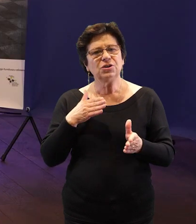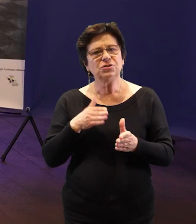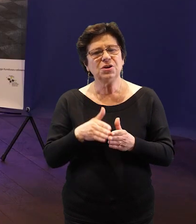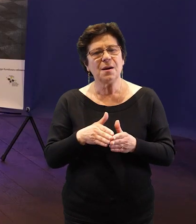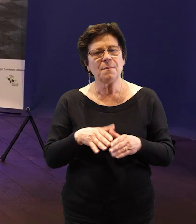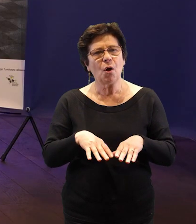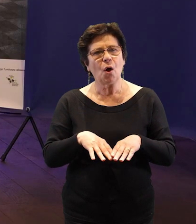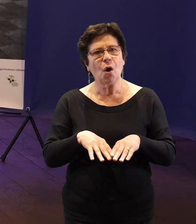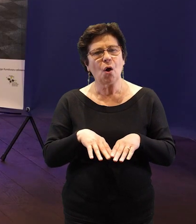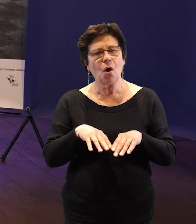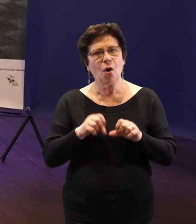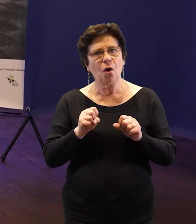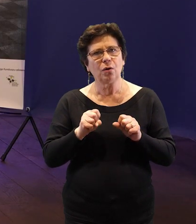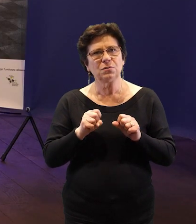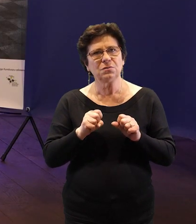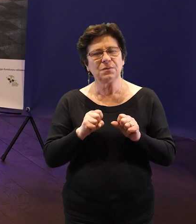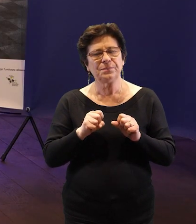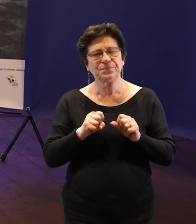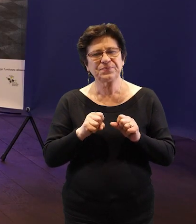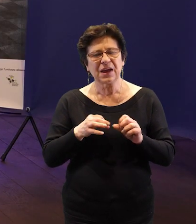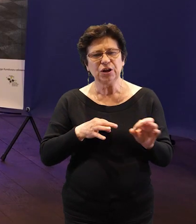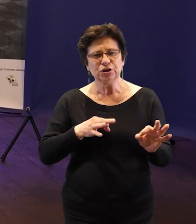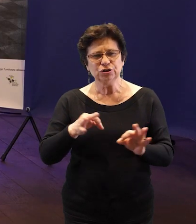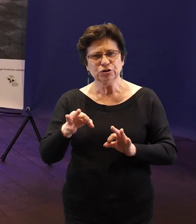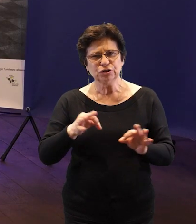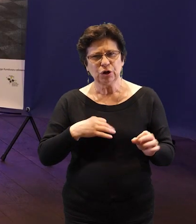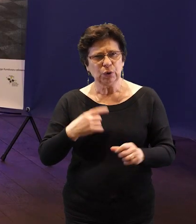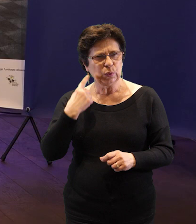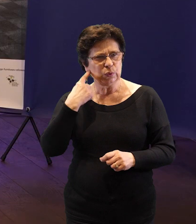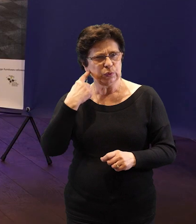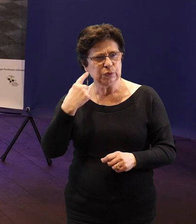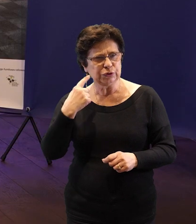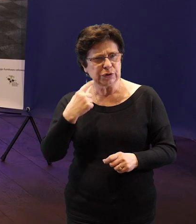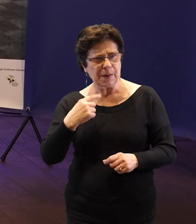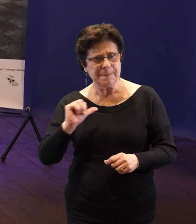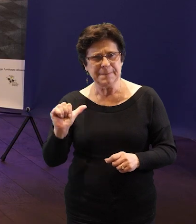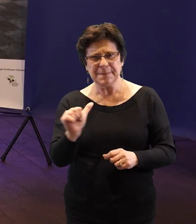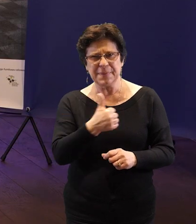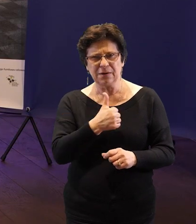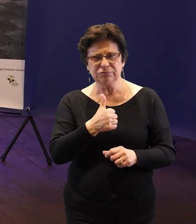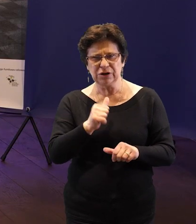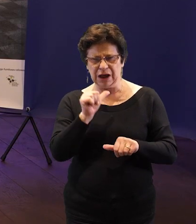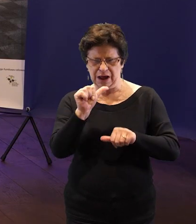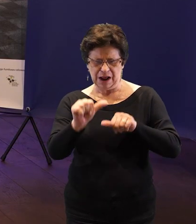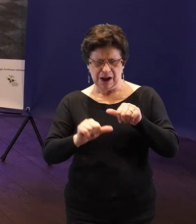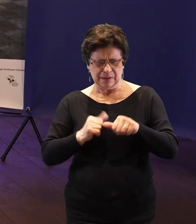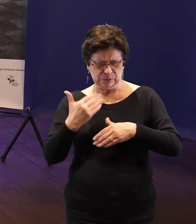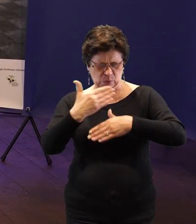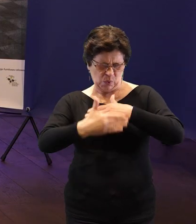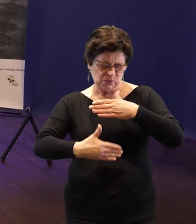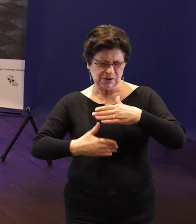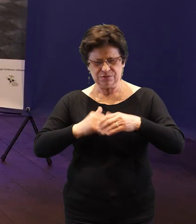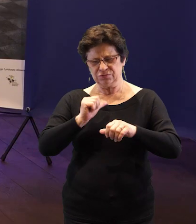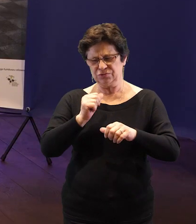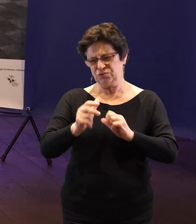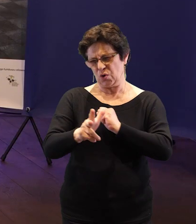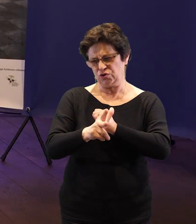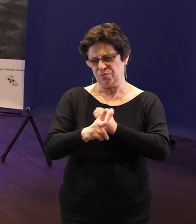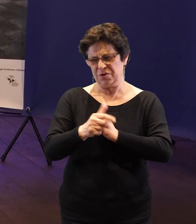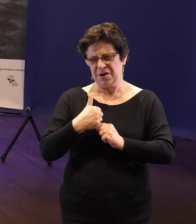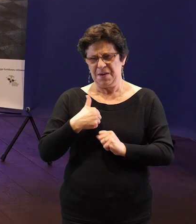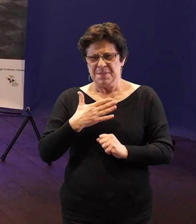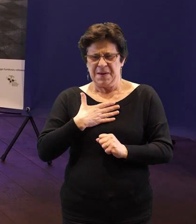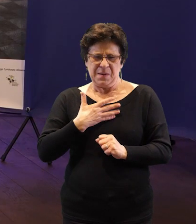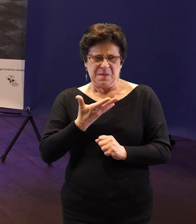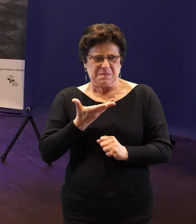od takiej historii, którą po raz pierwszy usłyszałem pod koniec lat 80. Ja byłem wtedy nastolatkiem.